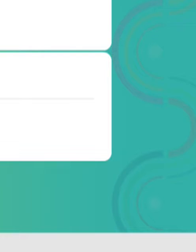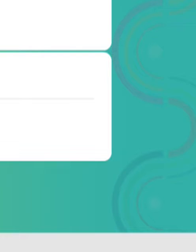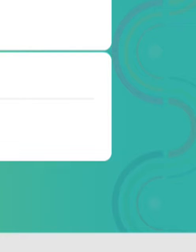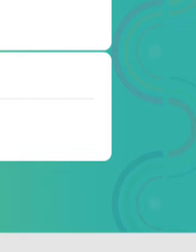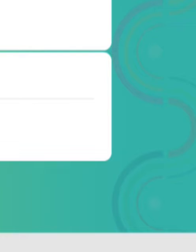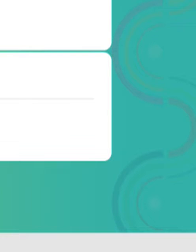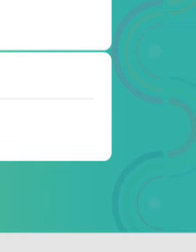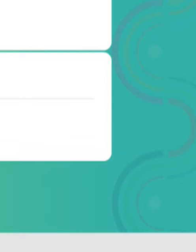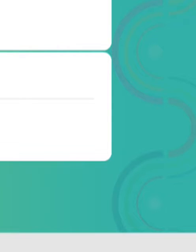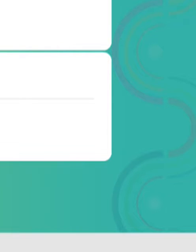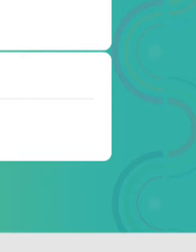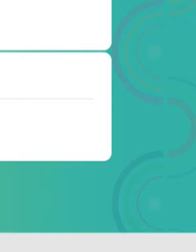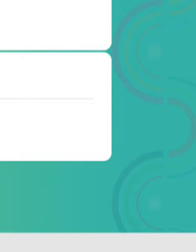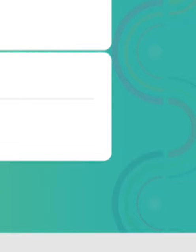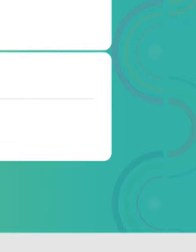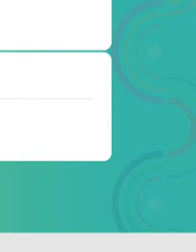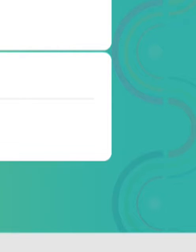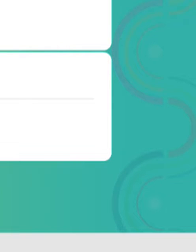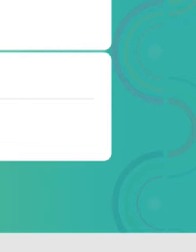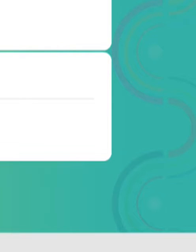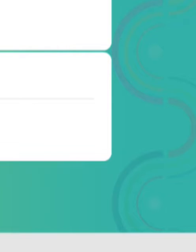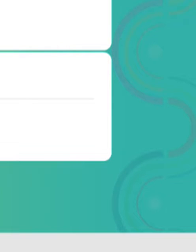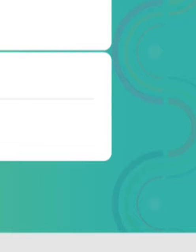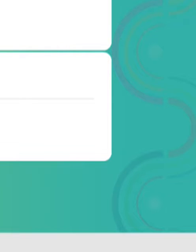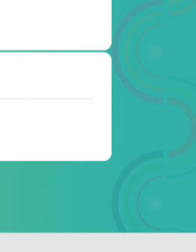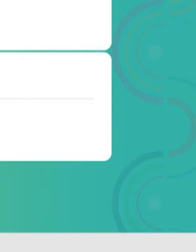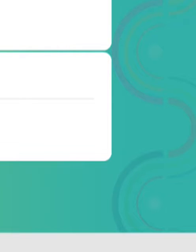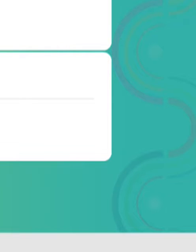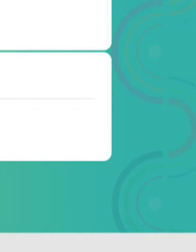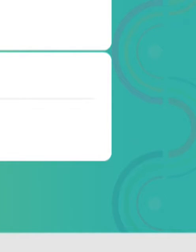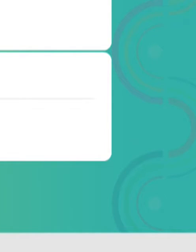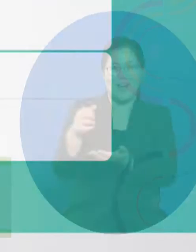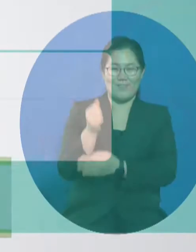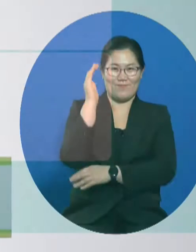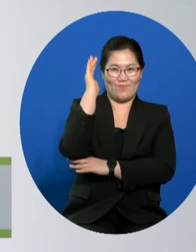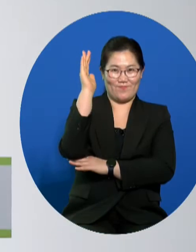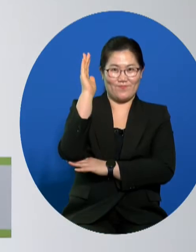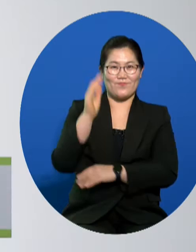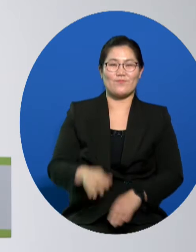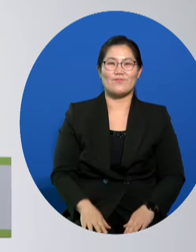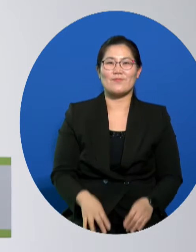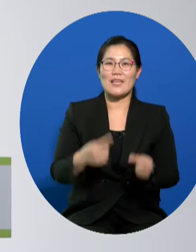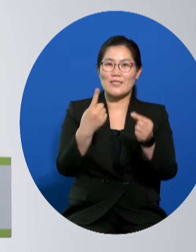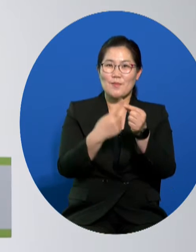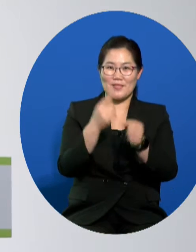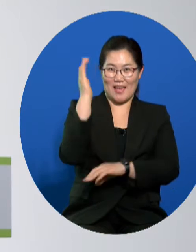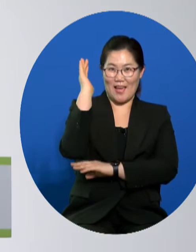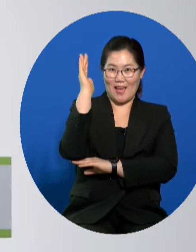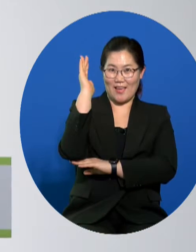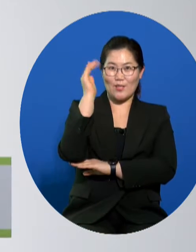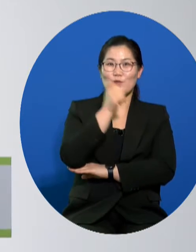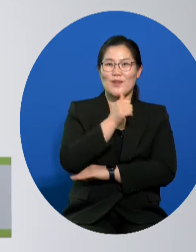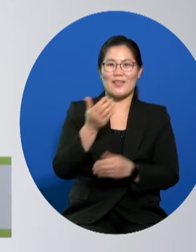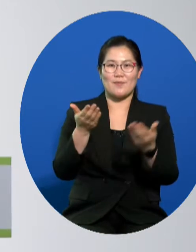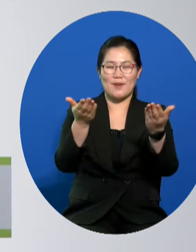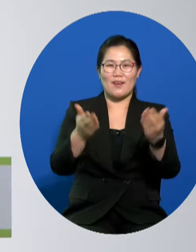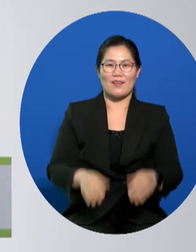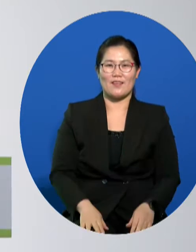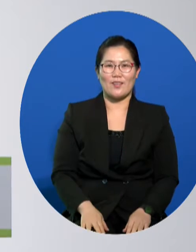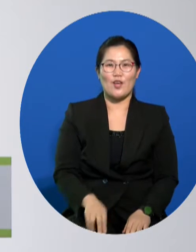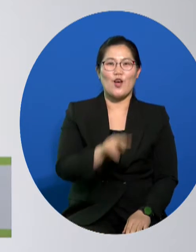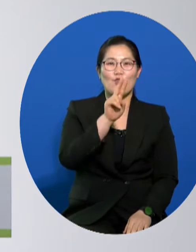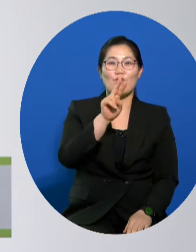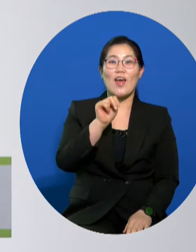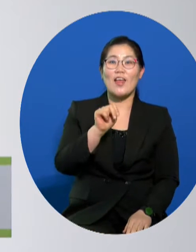가지 키워드를 가지고 얘기를 나눠보겠는데요. 먼저 첫 번째 강연부터 청해 들어보겠습니다. UN 접근성